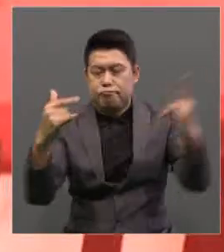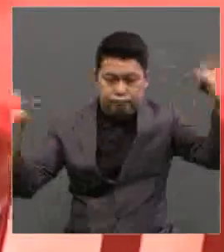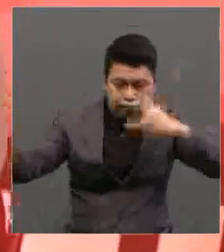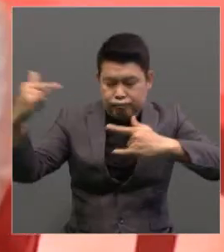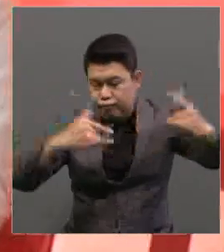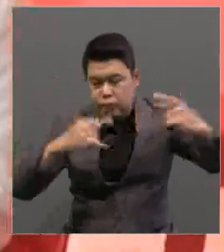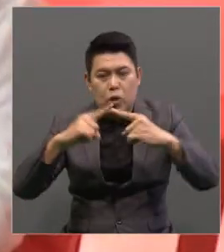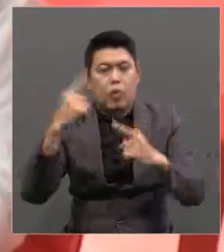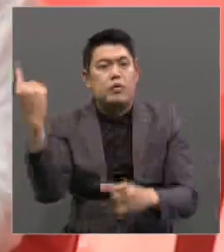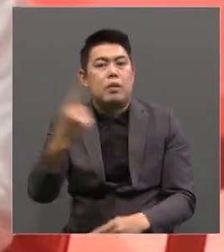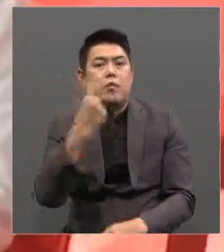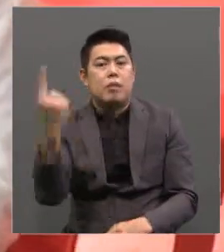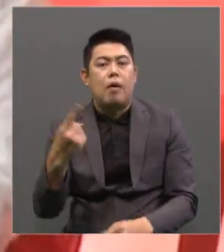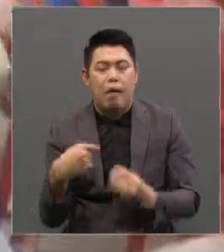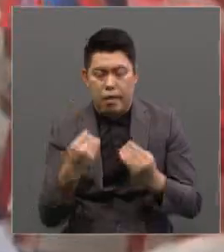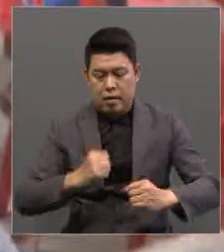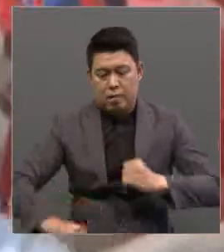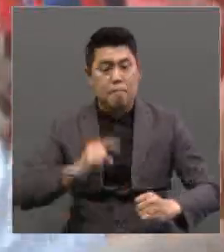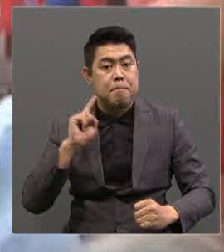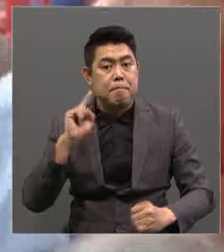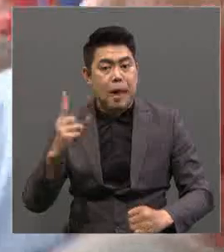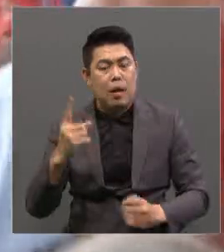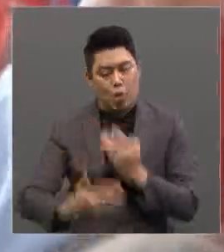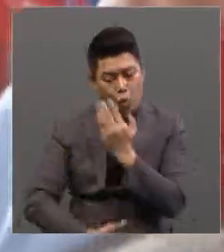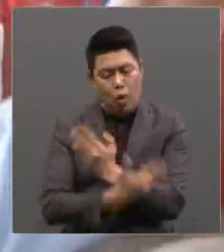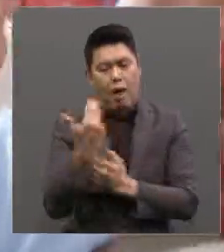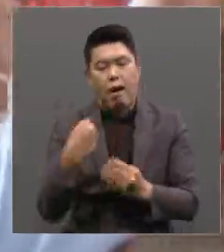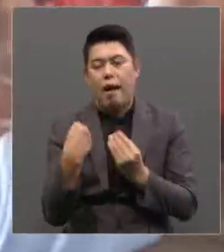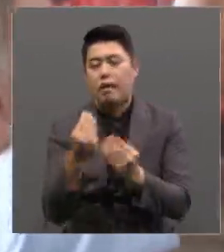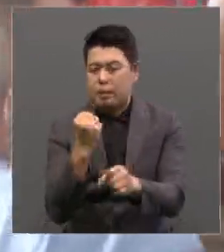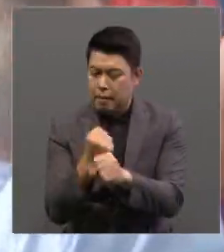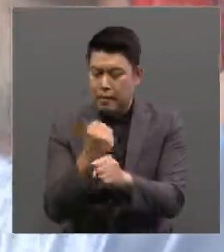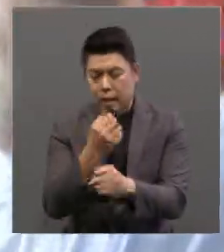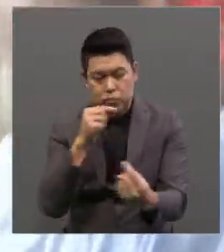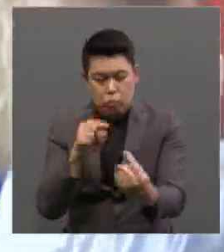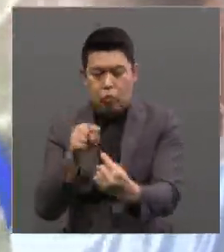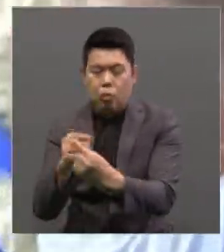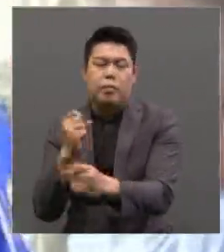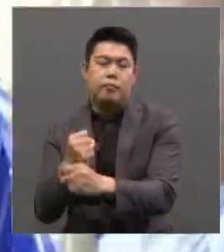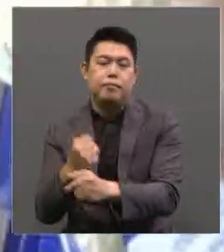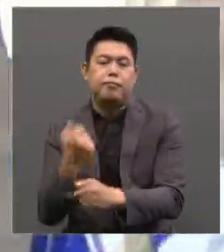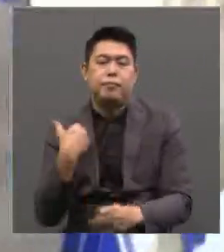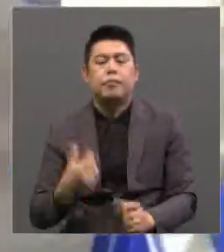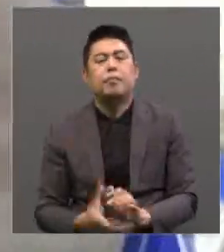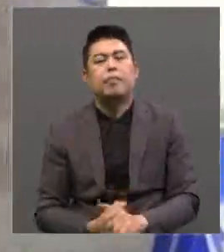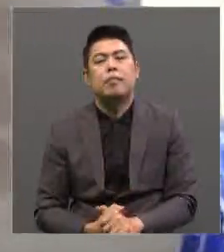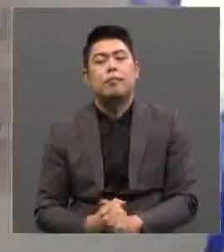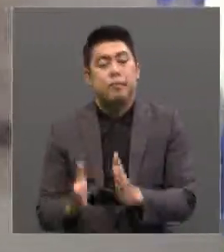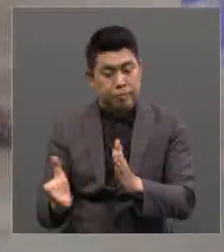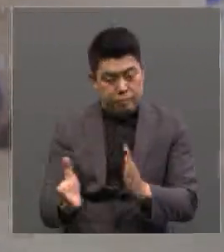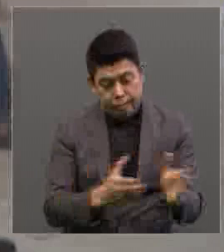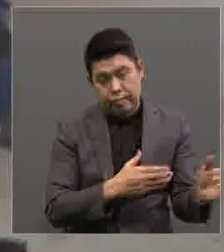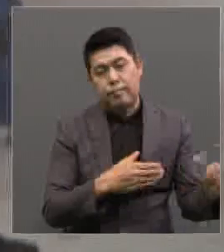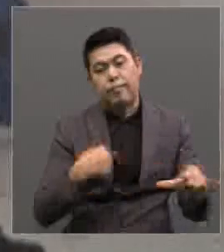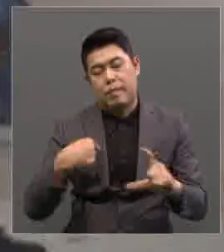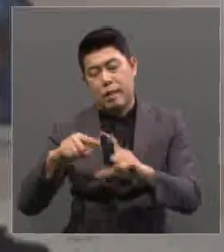รับการท่องเที่ยวและให้เยาวชนรุ่นใหม่ได้มีโอกาสเลือกงานที่อยากจะทำนะครับ ไปต่อกันที่พรรคต่